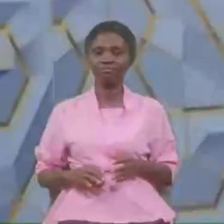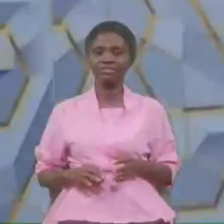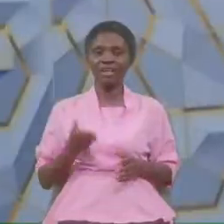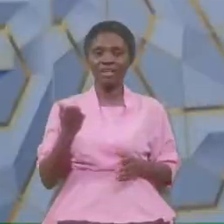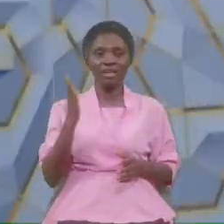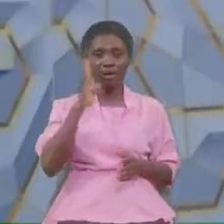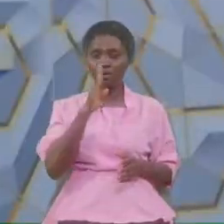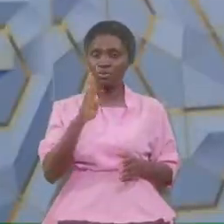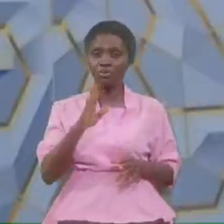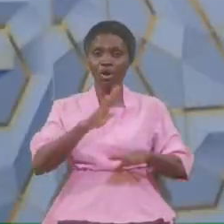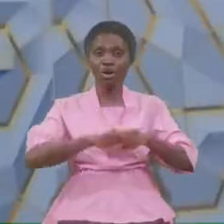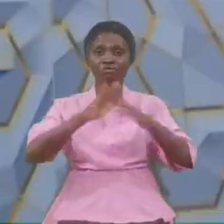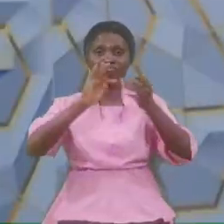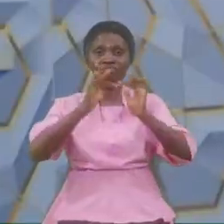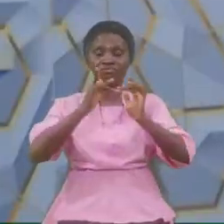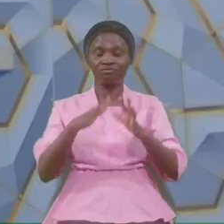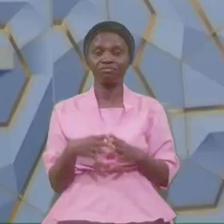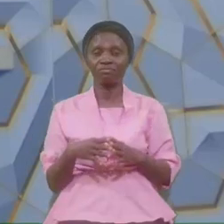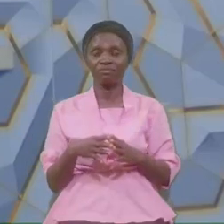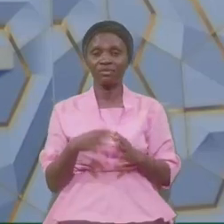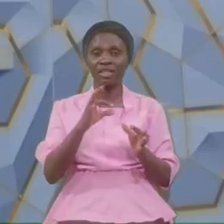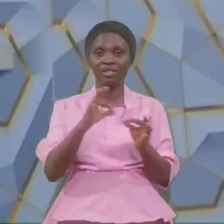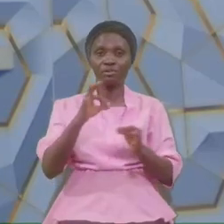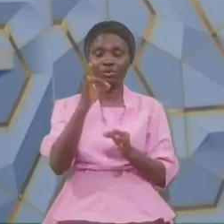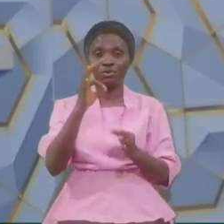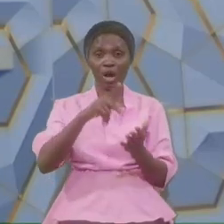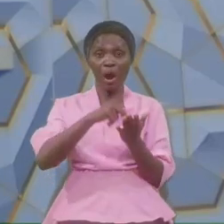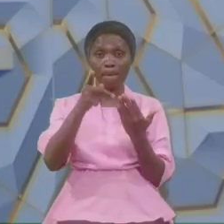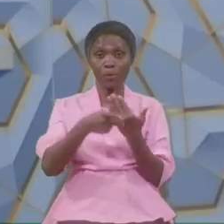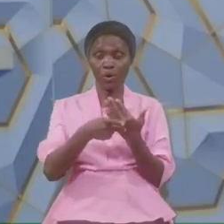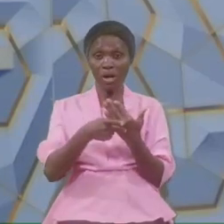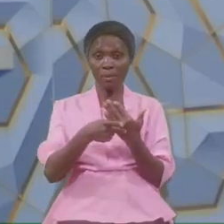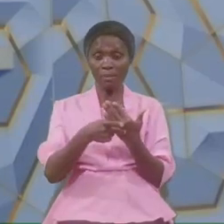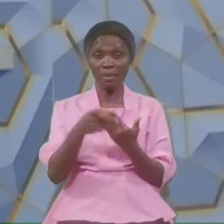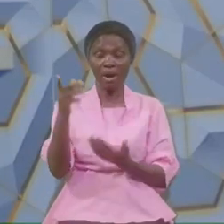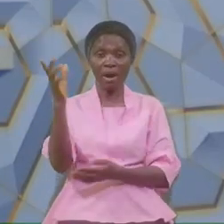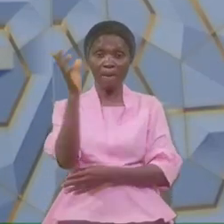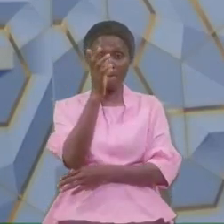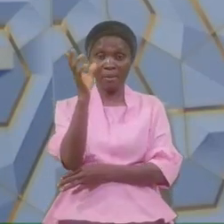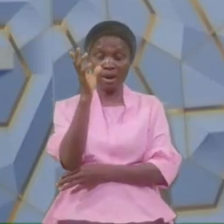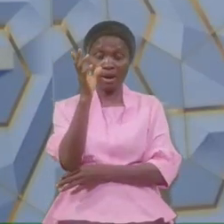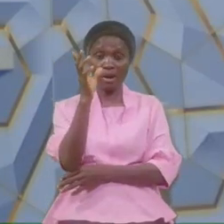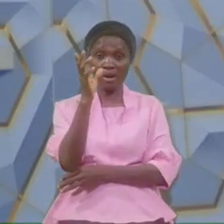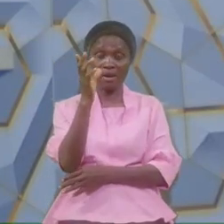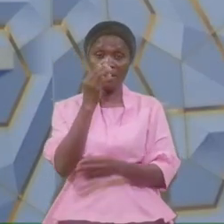qui ont donné leur vie à Christ, il y aura un rallye pour tous ceux qui sont en ligne.